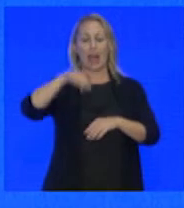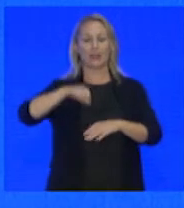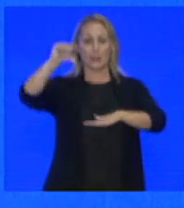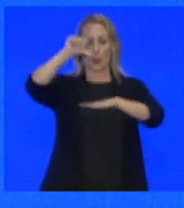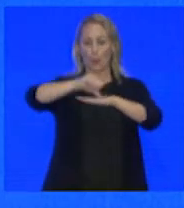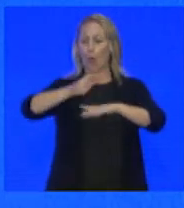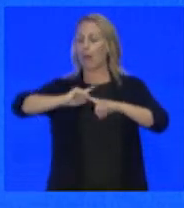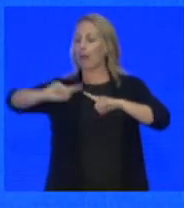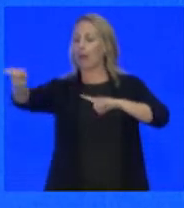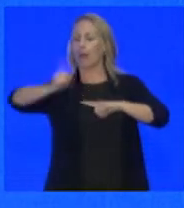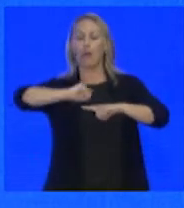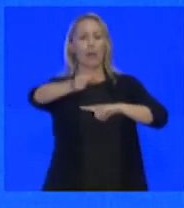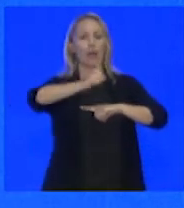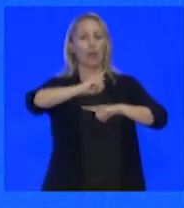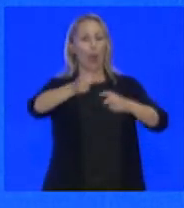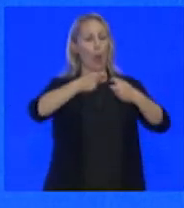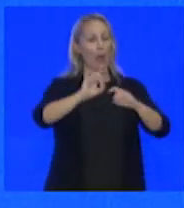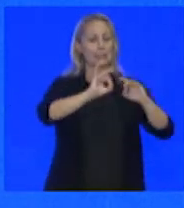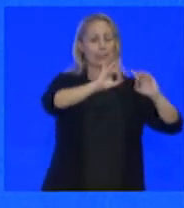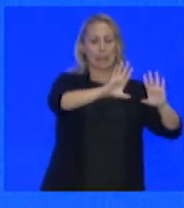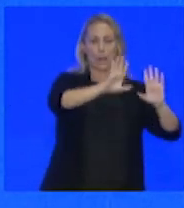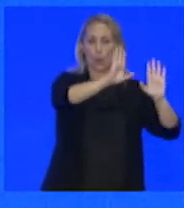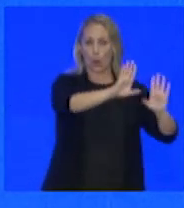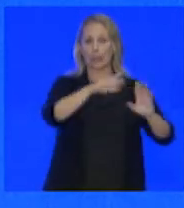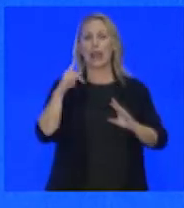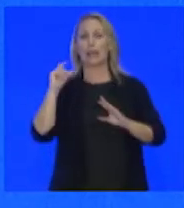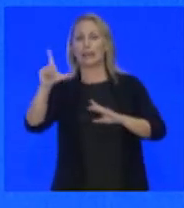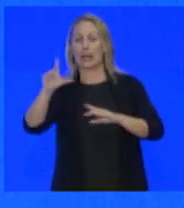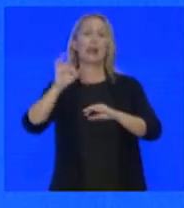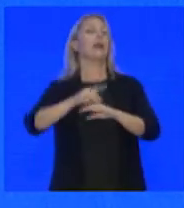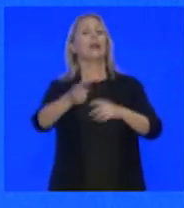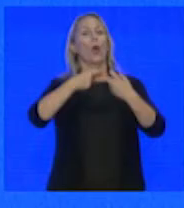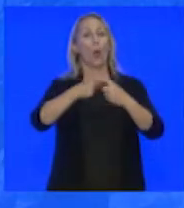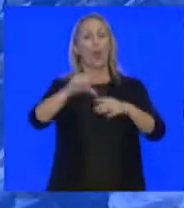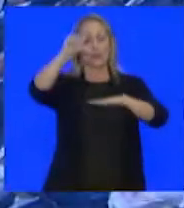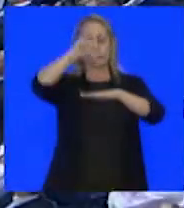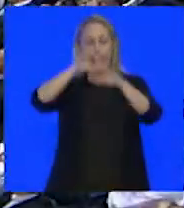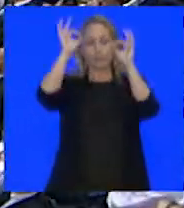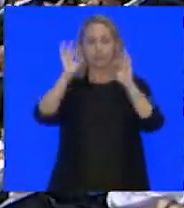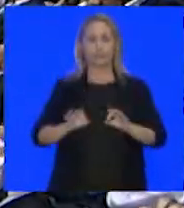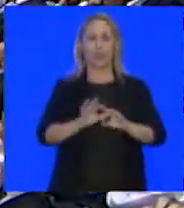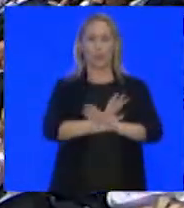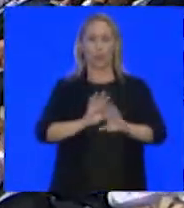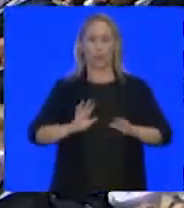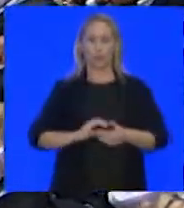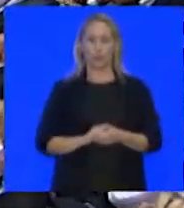υπεραστικές διαδρομές, ώστε ο ΑΡΘ να καλύπτει επαρκέστερα τη Μητροπολιτική Ζώνη.